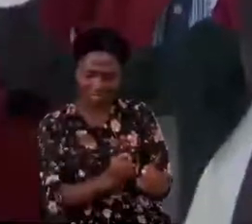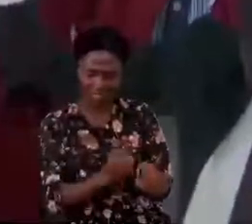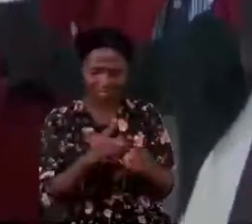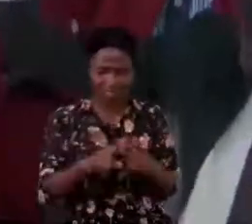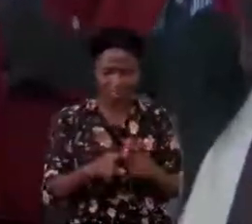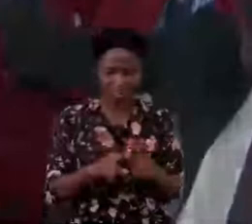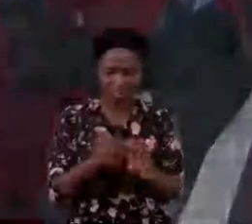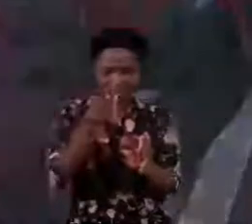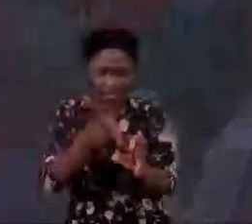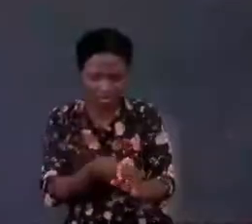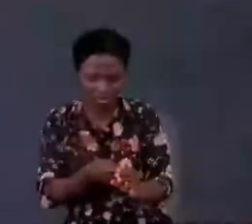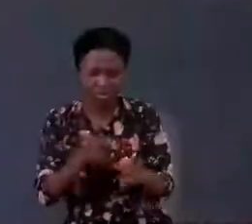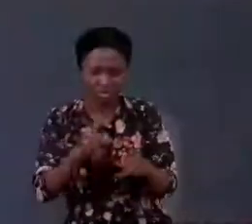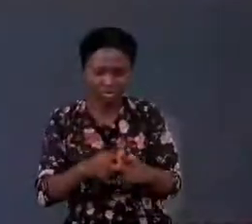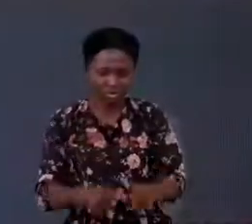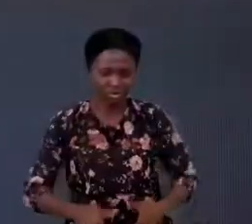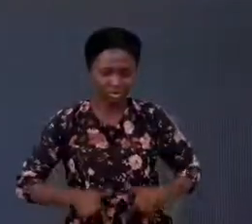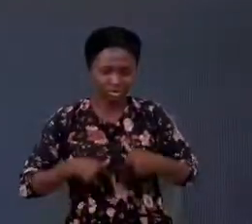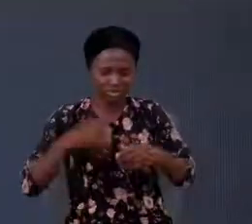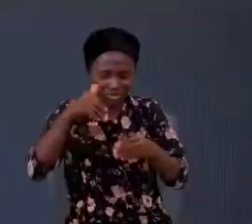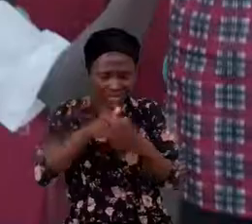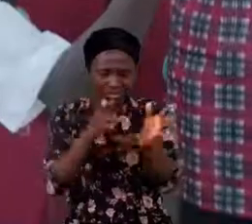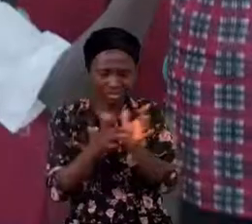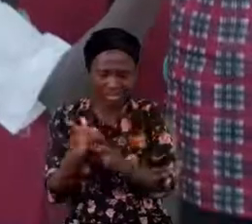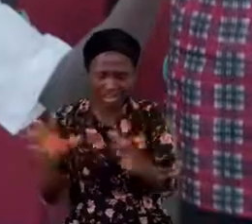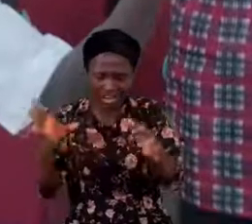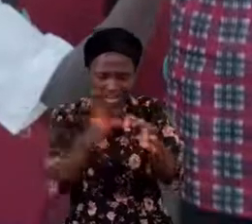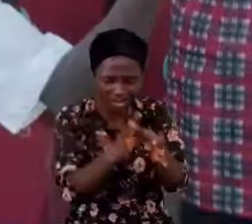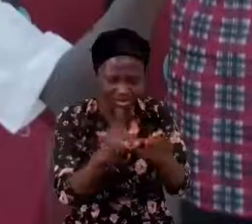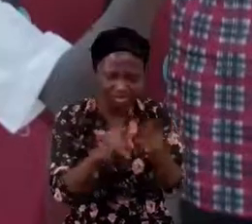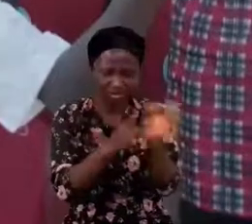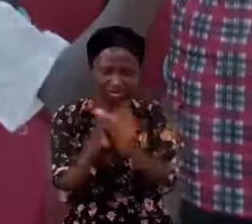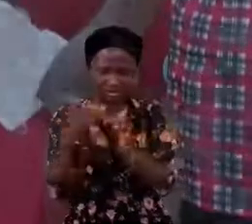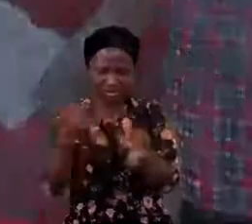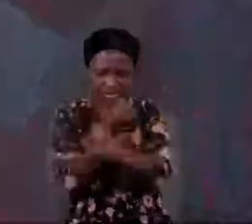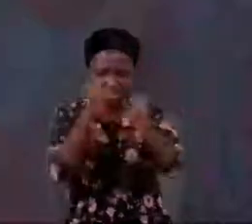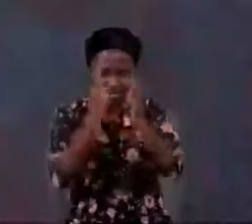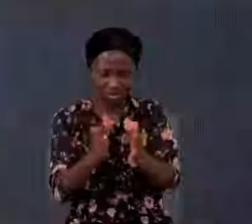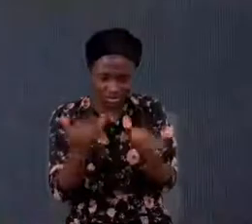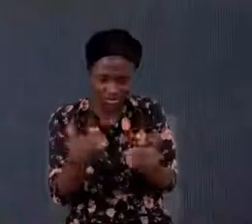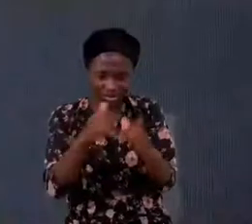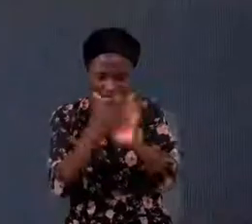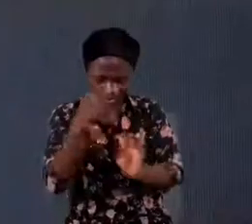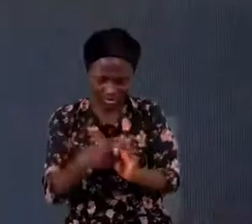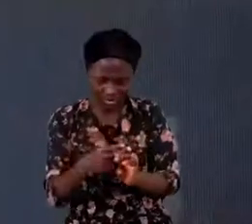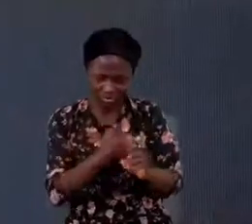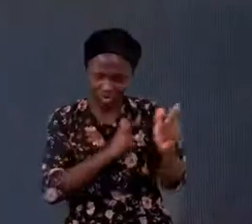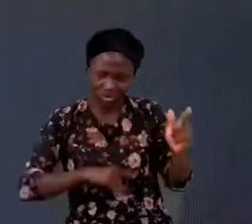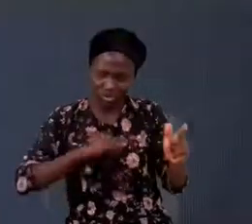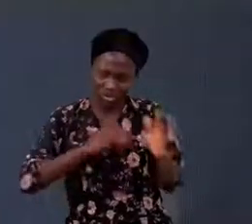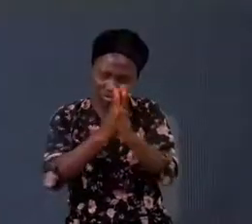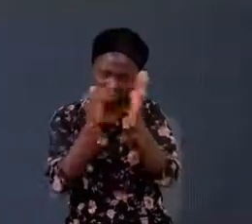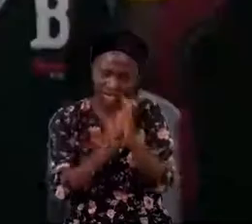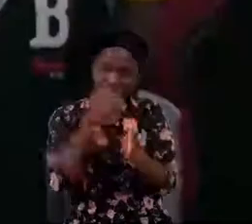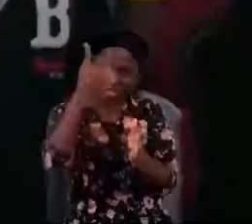maintenant même. Seigneur, je prie, accorde-le ton salut, une nouvelle force maintenant,